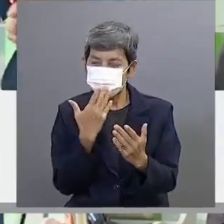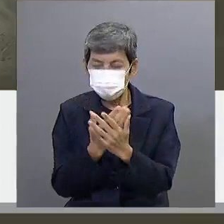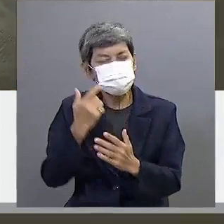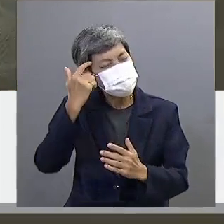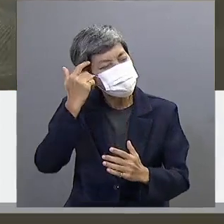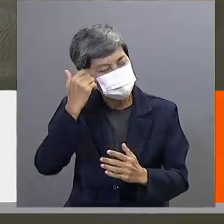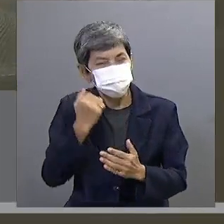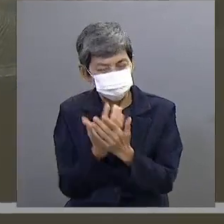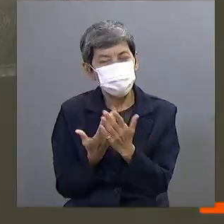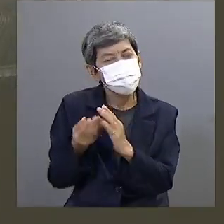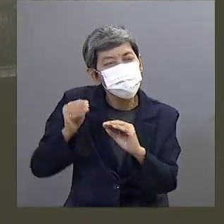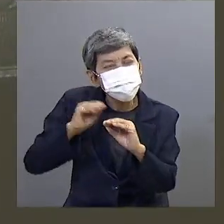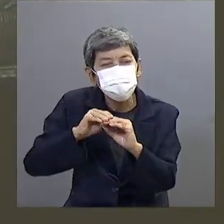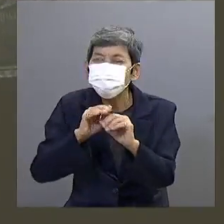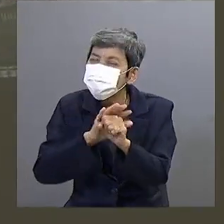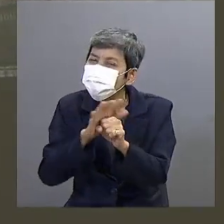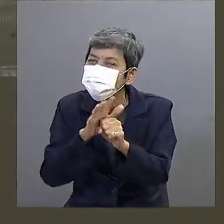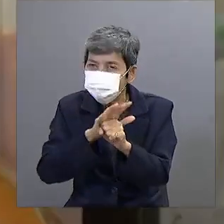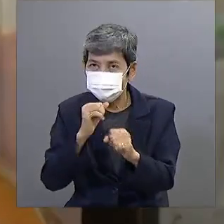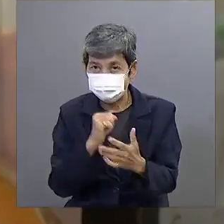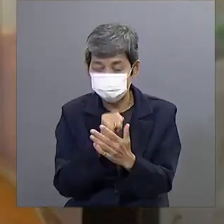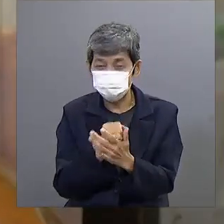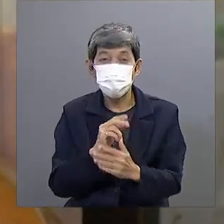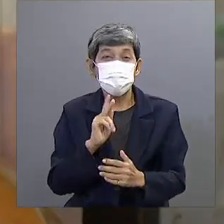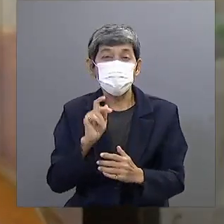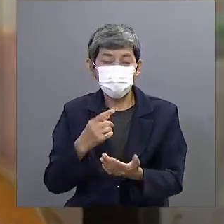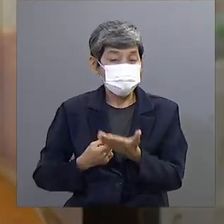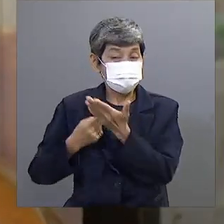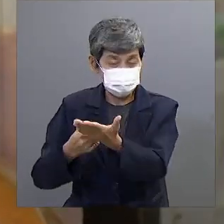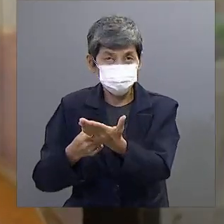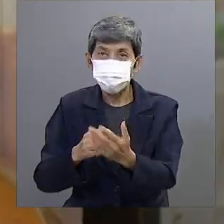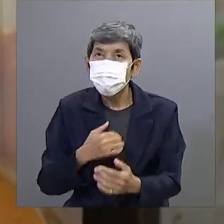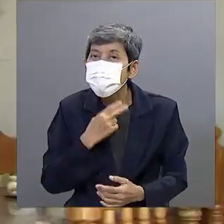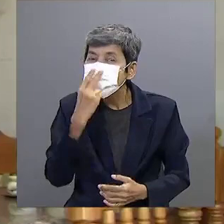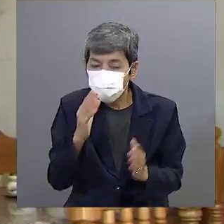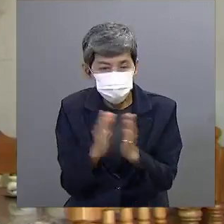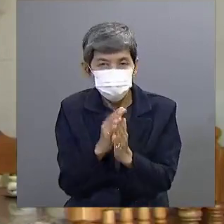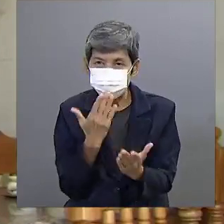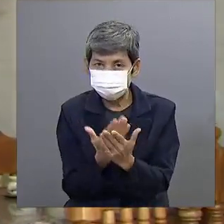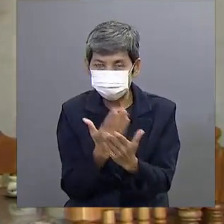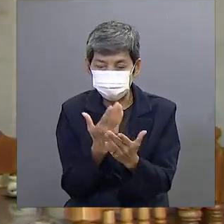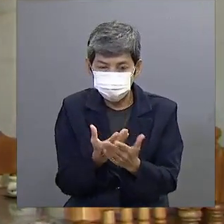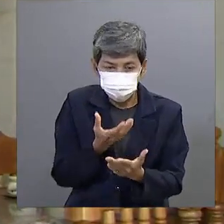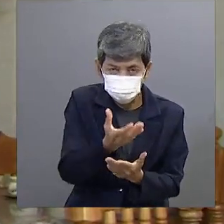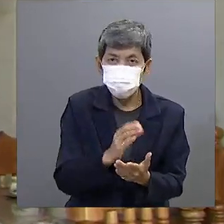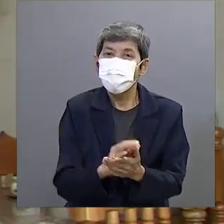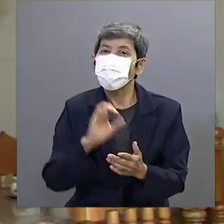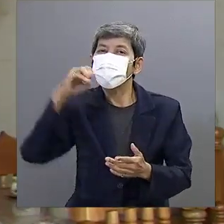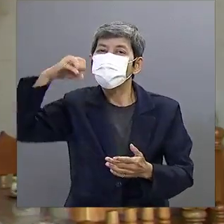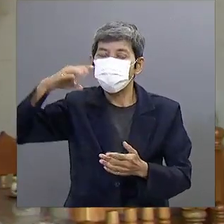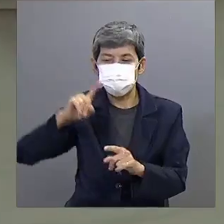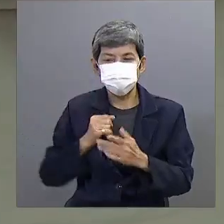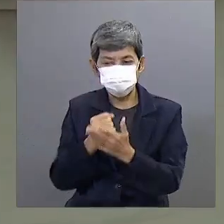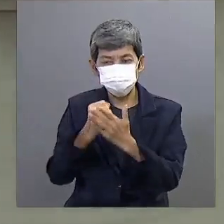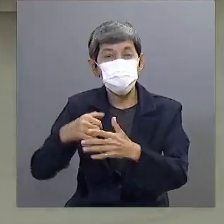ปรับขึ้นน้อยที่สุดจากแนวทางที่กปภเสนอมาและยังไม่รวมเงินที่จะคืนให้กับกปภที่จะใช้ช่วยเหลือค่า